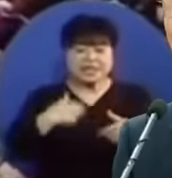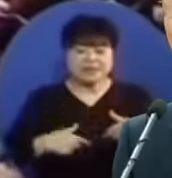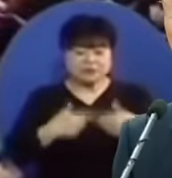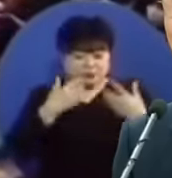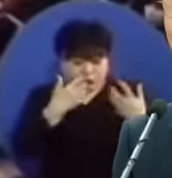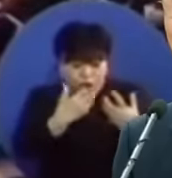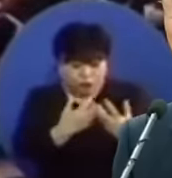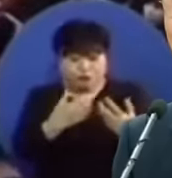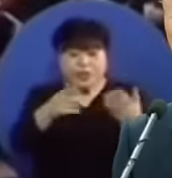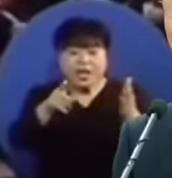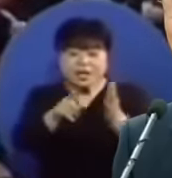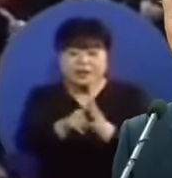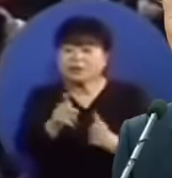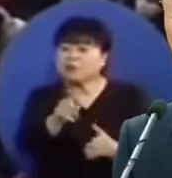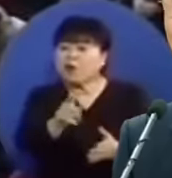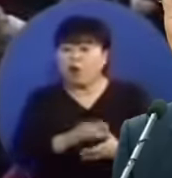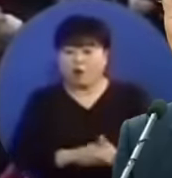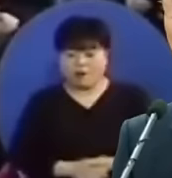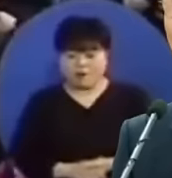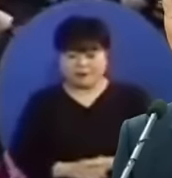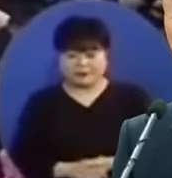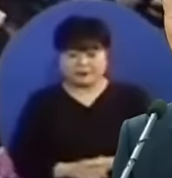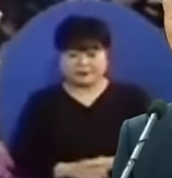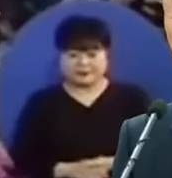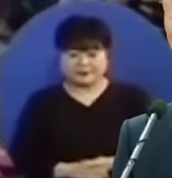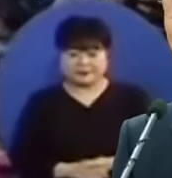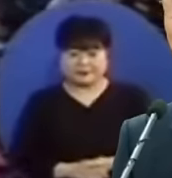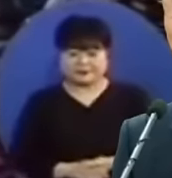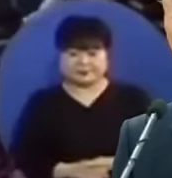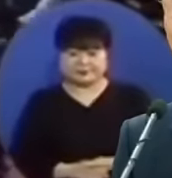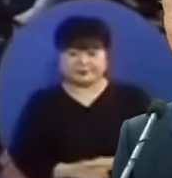삶을 위해서 우리가 무엇을 해야 될까요?